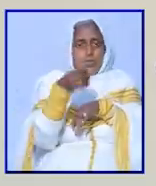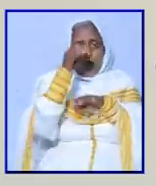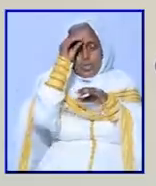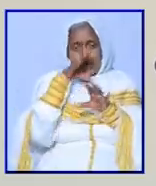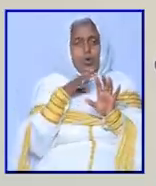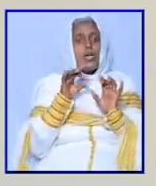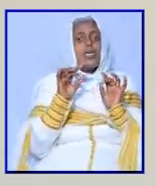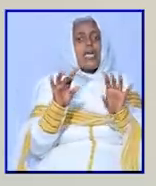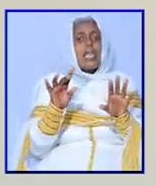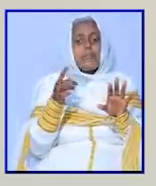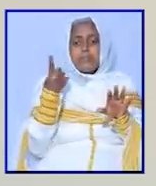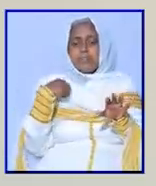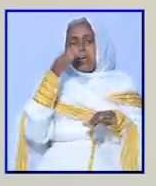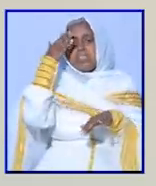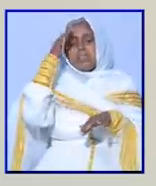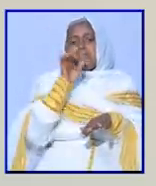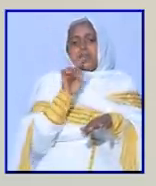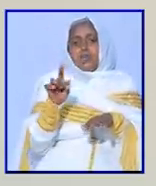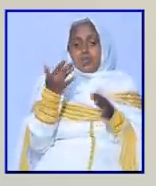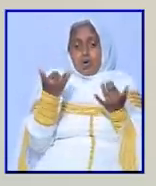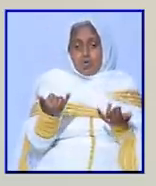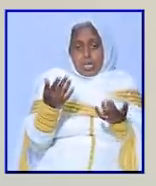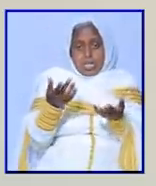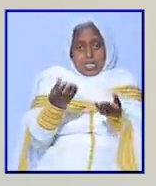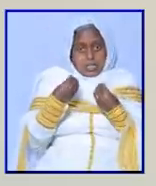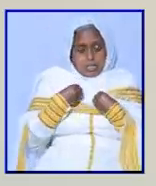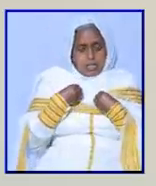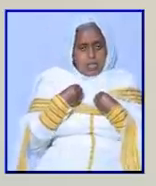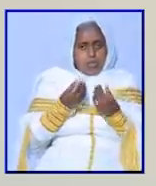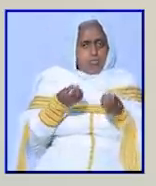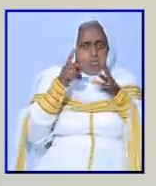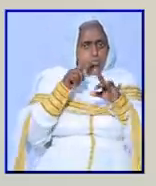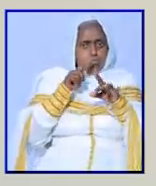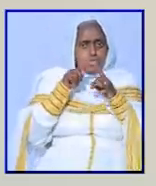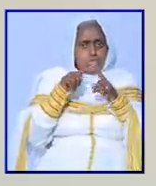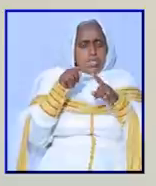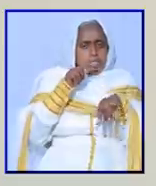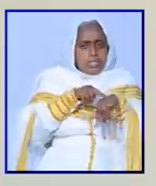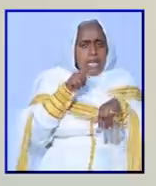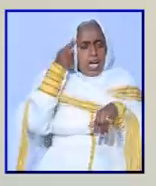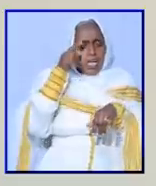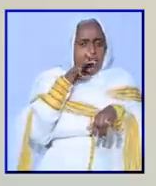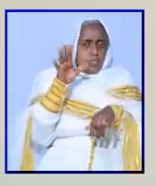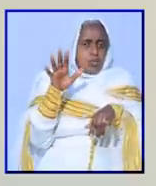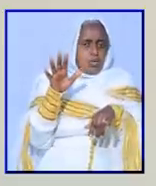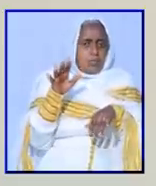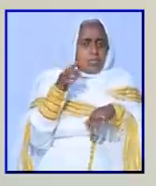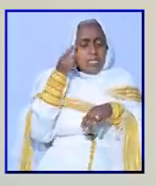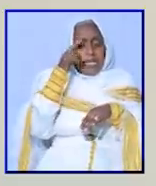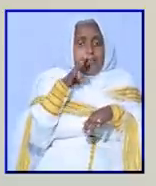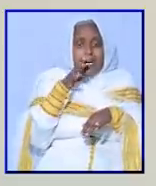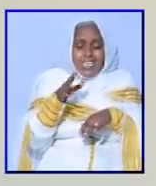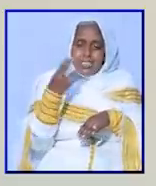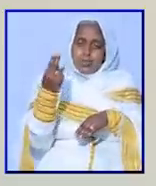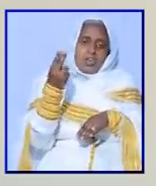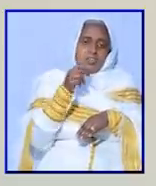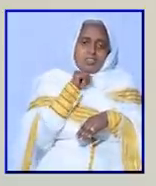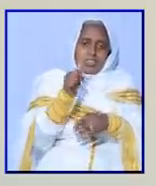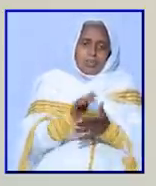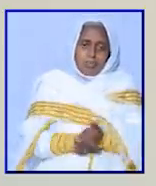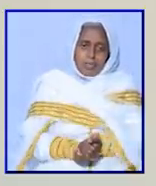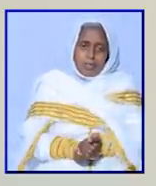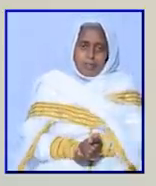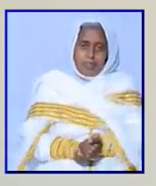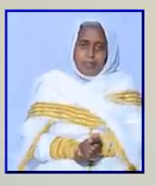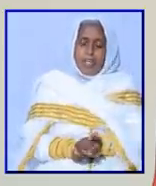የለም ስለማናውቅ አሁን የተሰጠንን ብዙ ጊዜ ልብ አንለው ልብ ስለማንለው